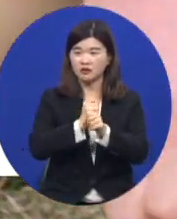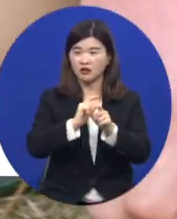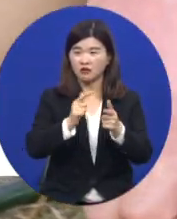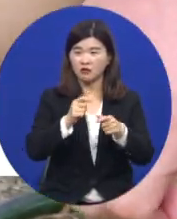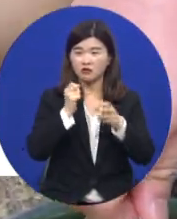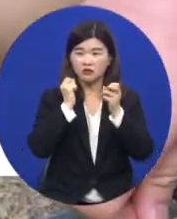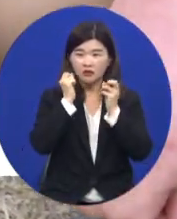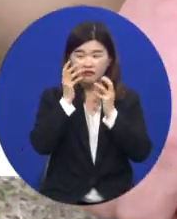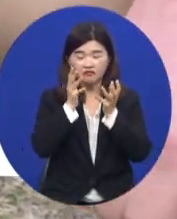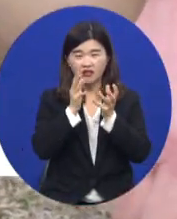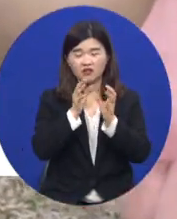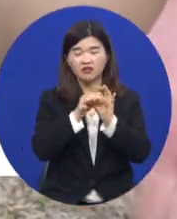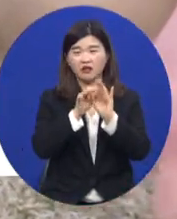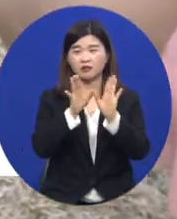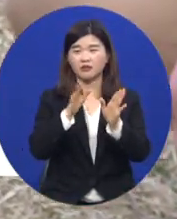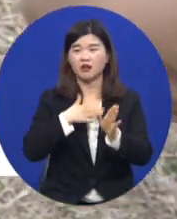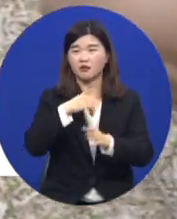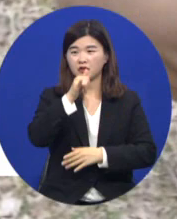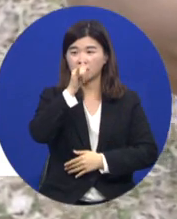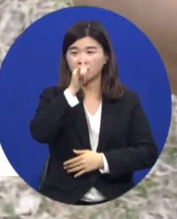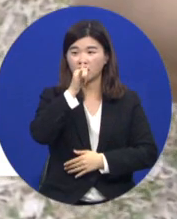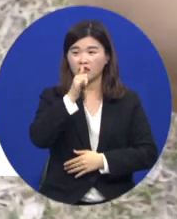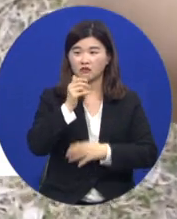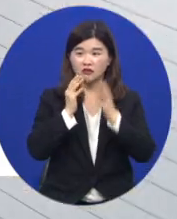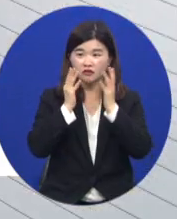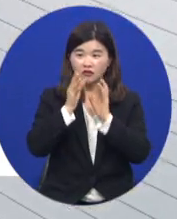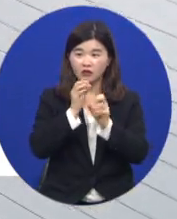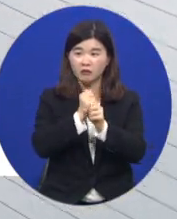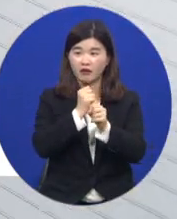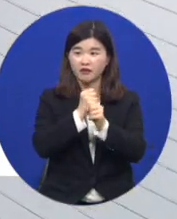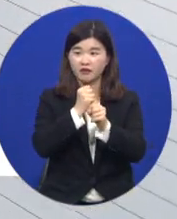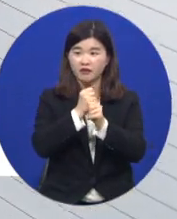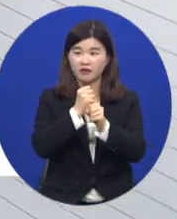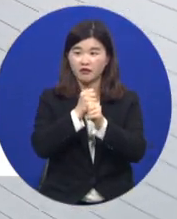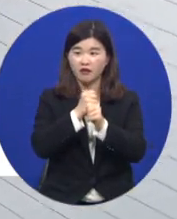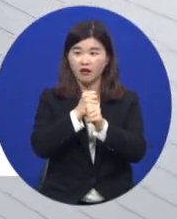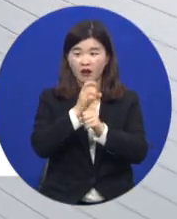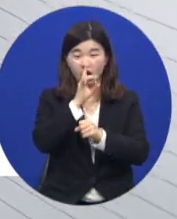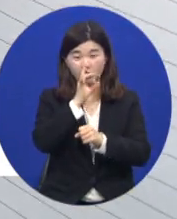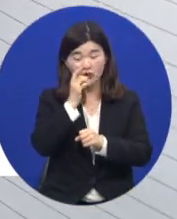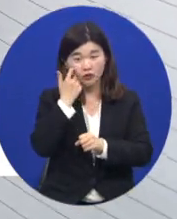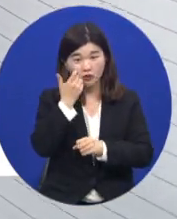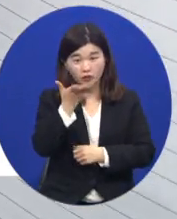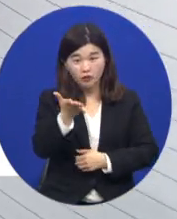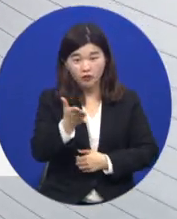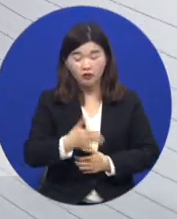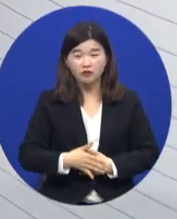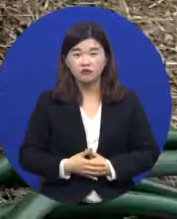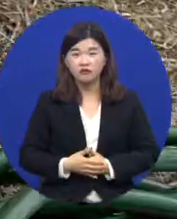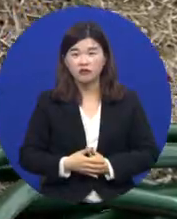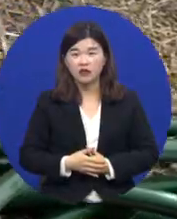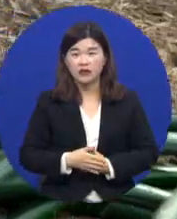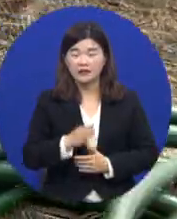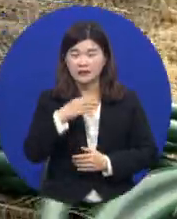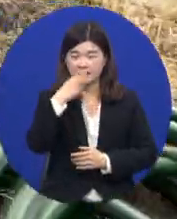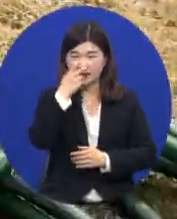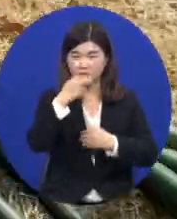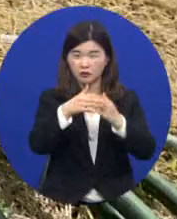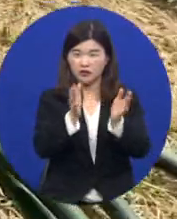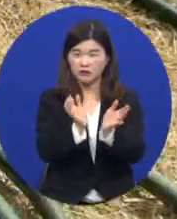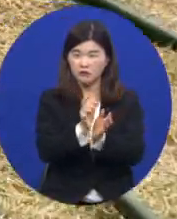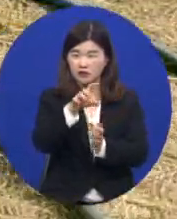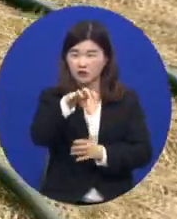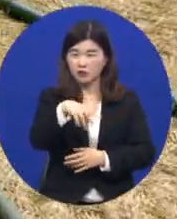잔디에 쓰는 거는 상관없다고 알고 있었거든요. 그러니까 잔디 양생하는 데 쓰는 것도 안 되는 거예요. 단속팀은 해당